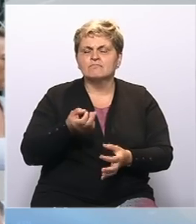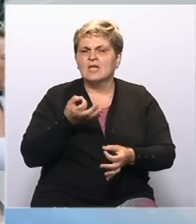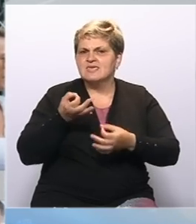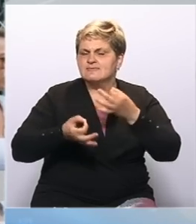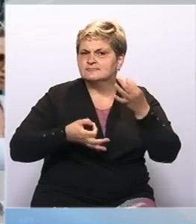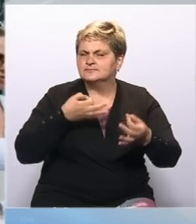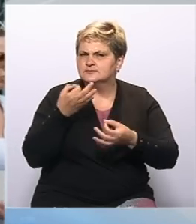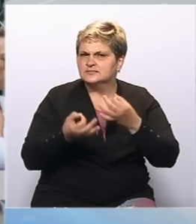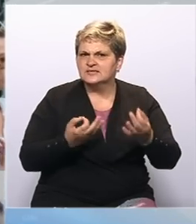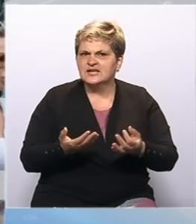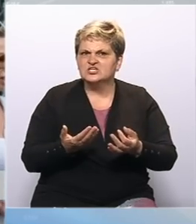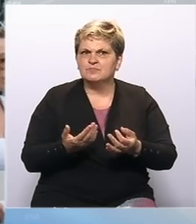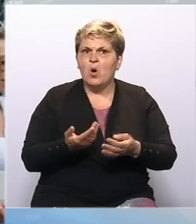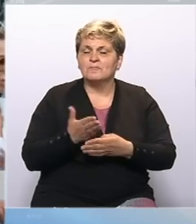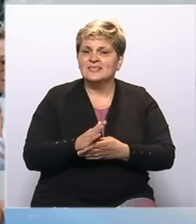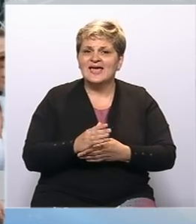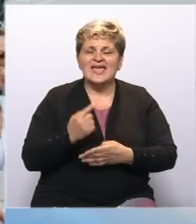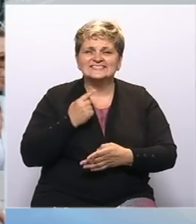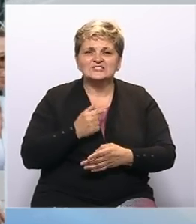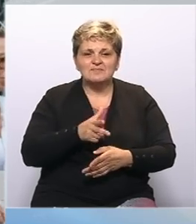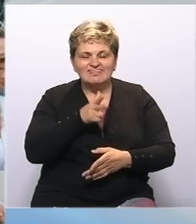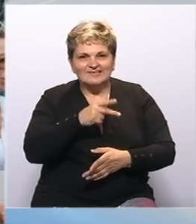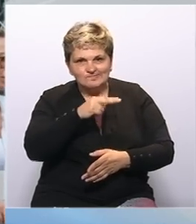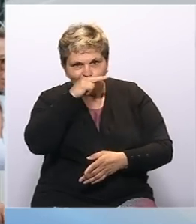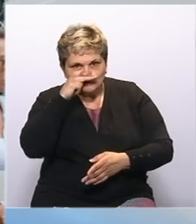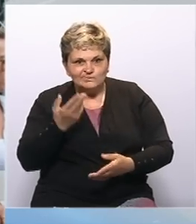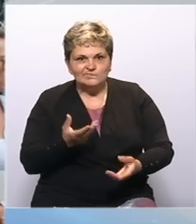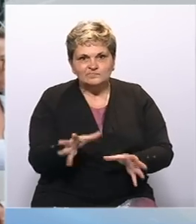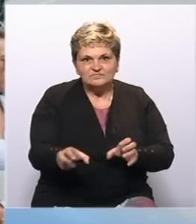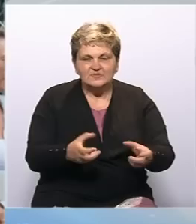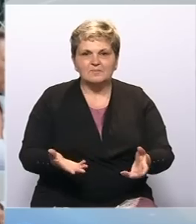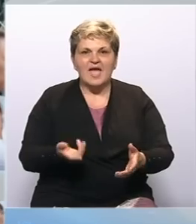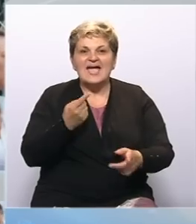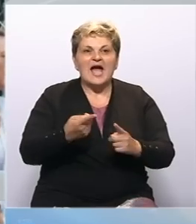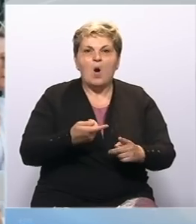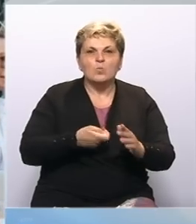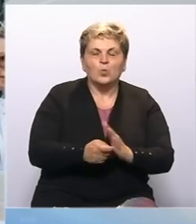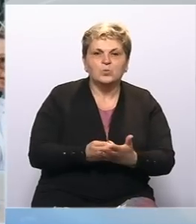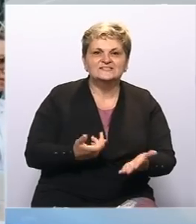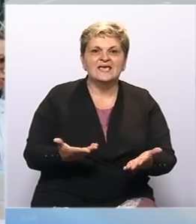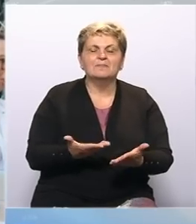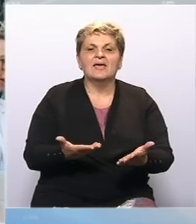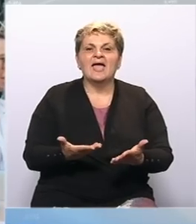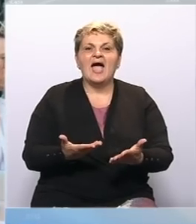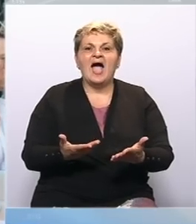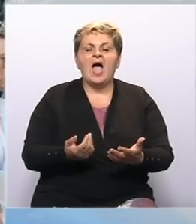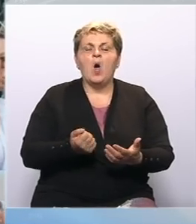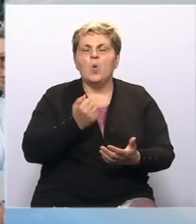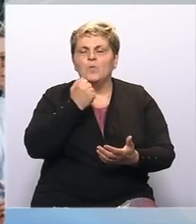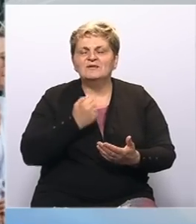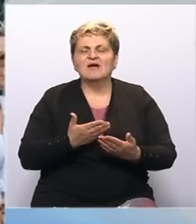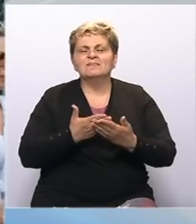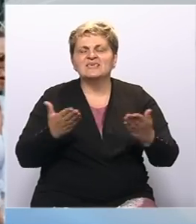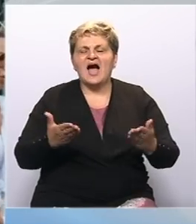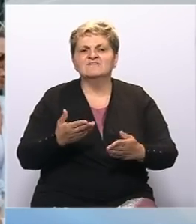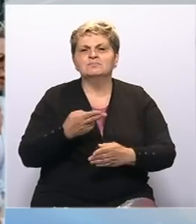o prisustvu seksualne iznude, odnosno seksualne ucjene, odnosno seksualne korupcije u privatnom i javnom sektoru